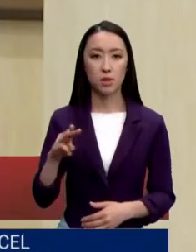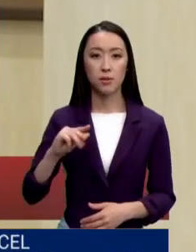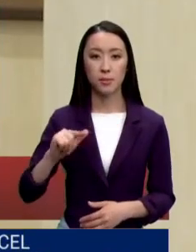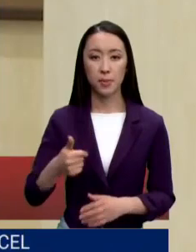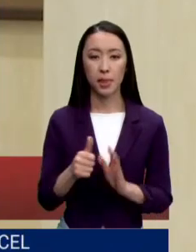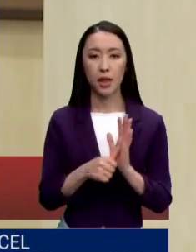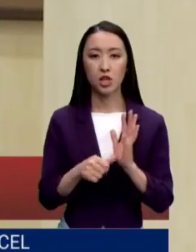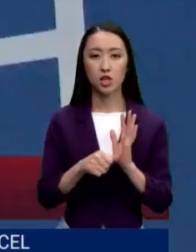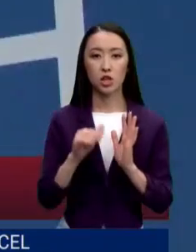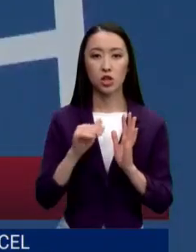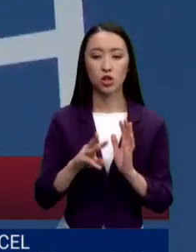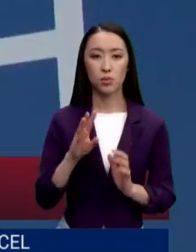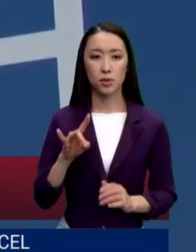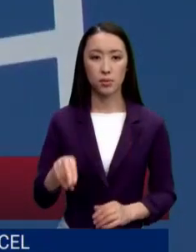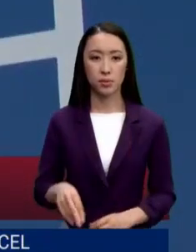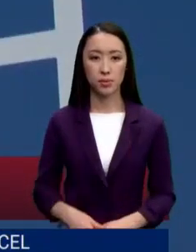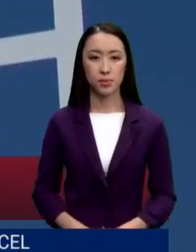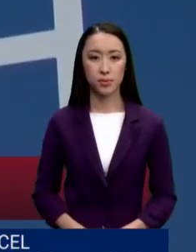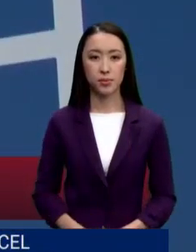есть 60 тысяч МРП.